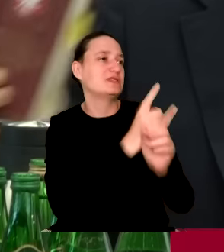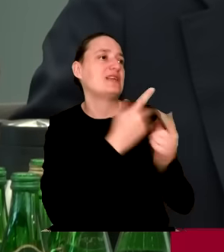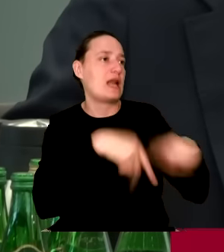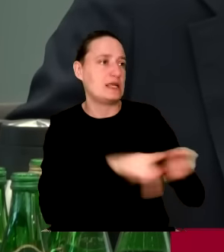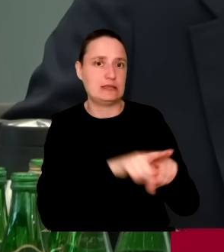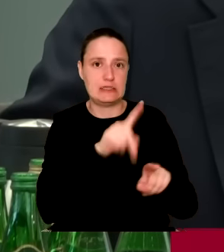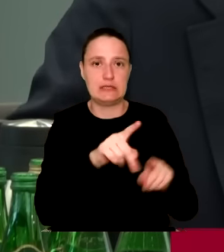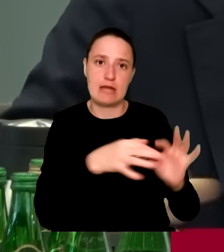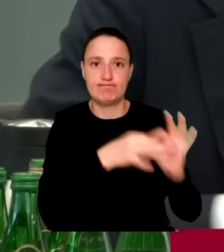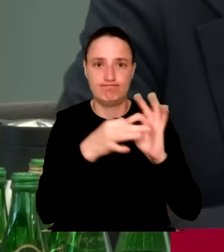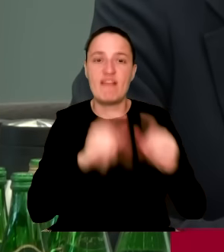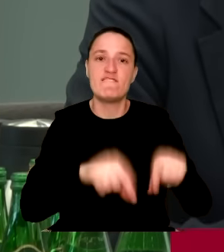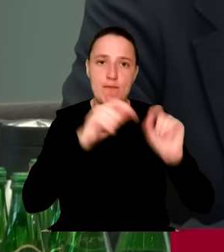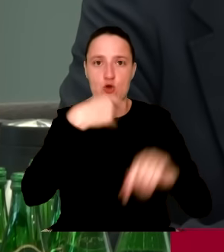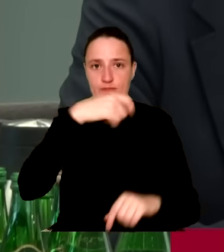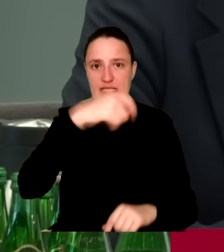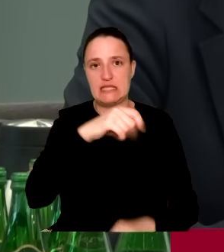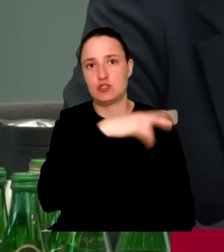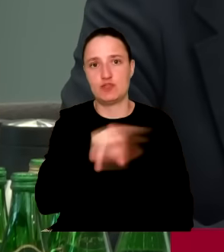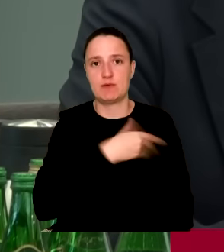wyborów prezydenta RP